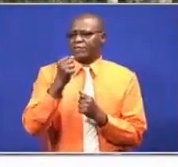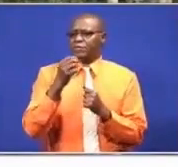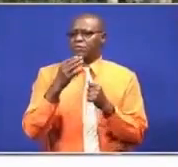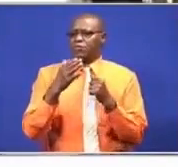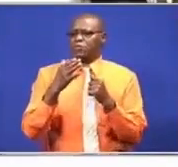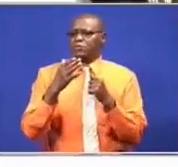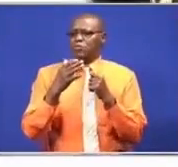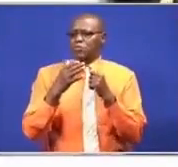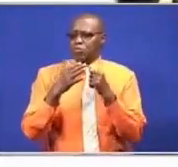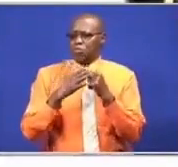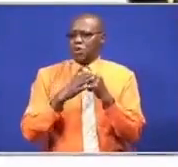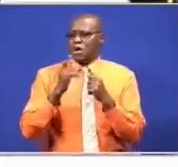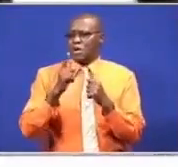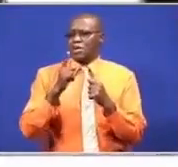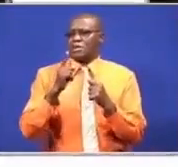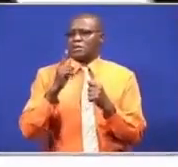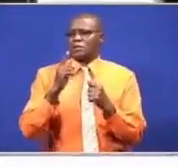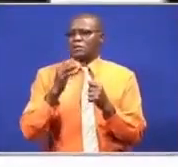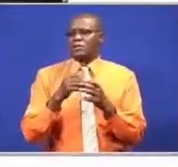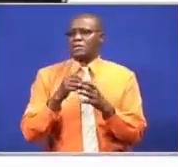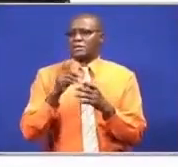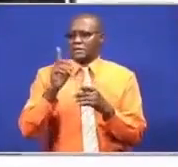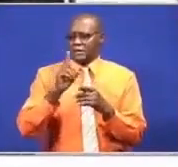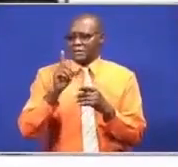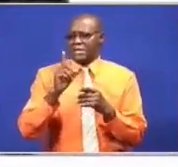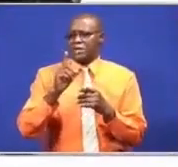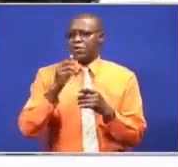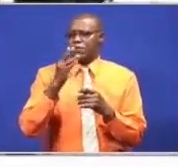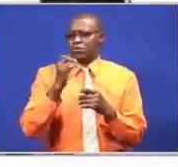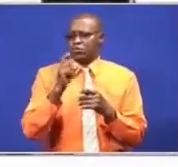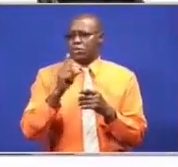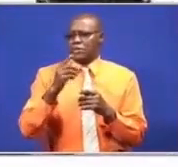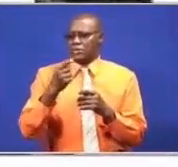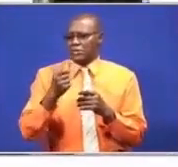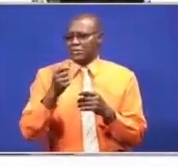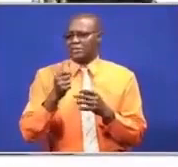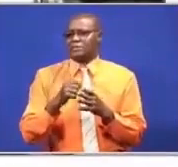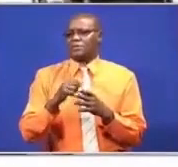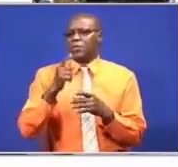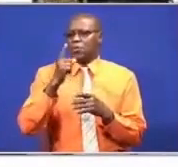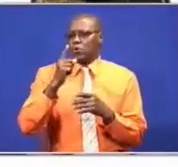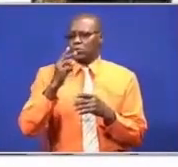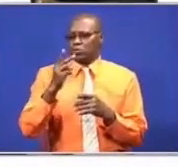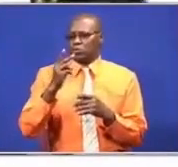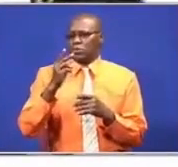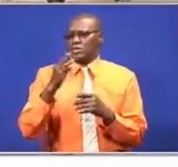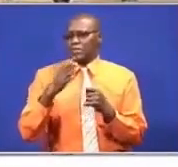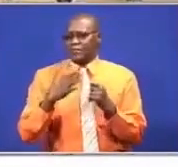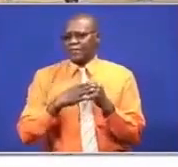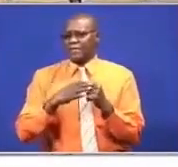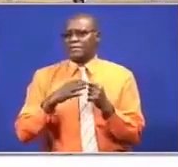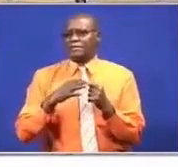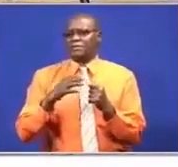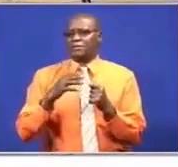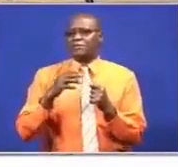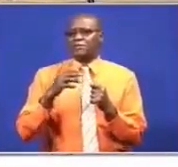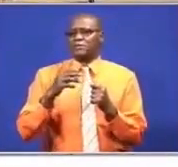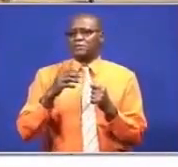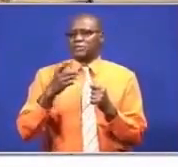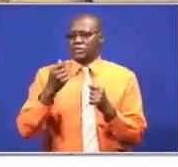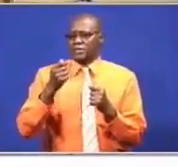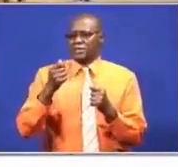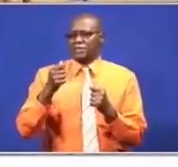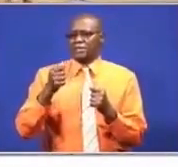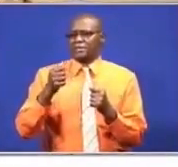and 12 cents, diesel at 140 shillings, and kerosene at 127 shillings and 94 cents. Without the